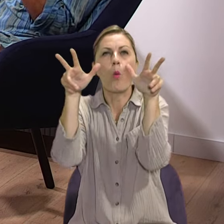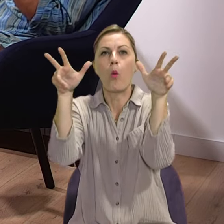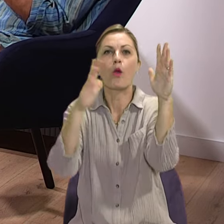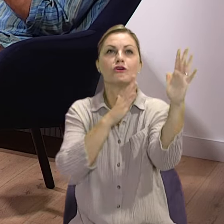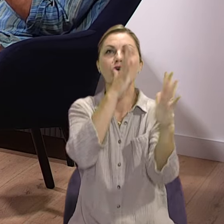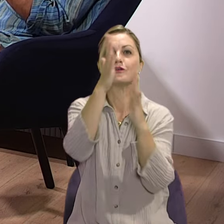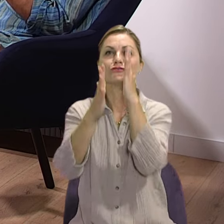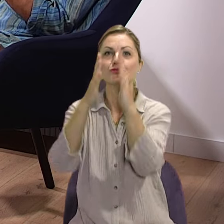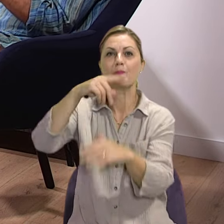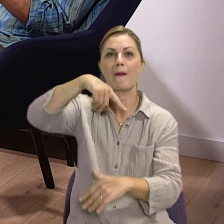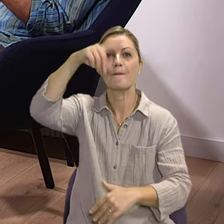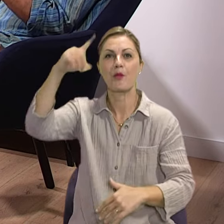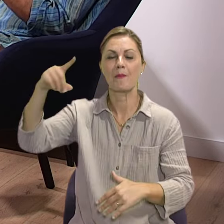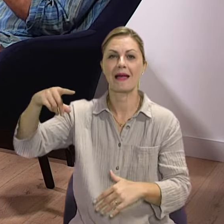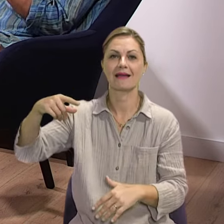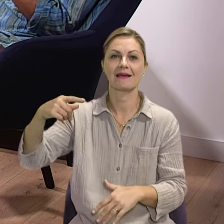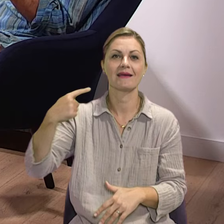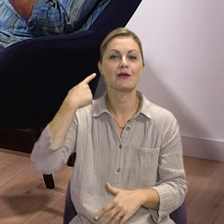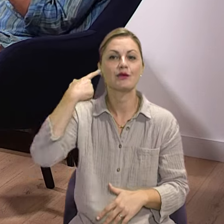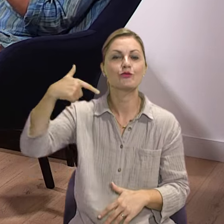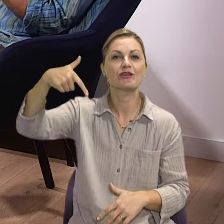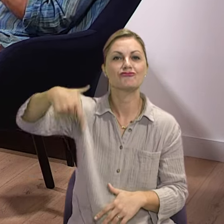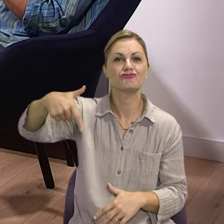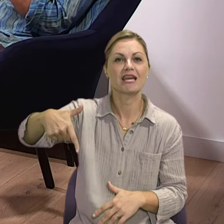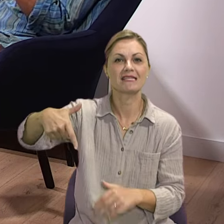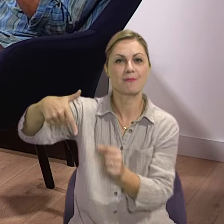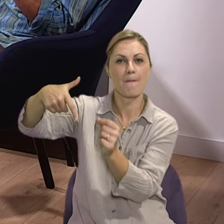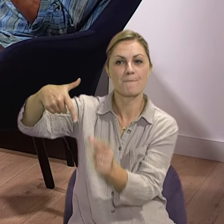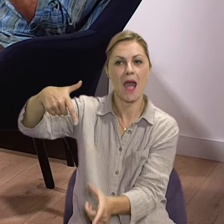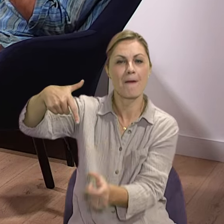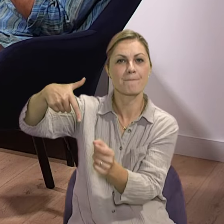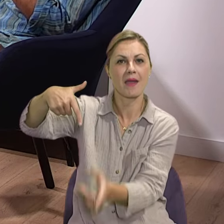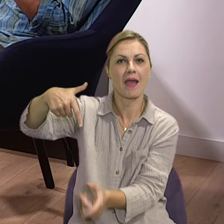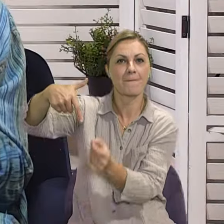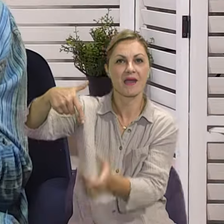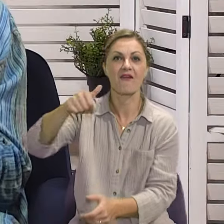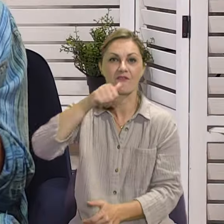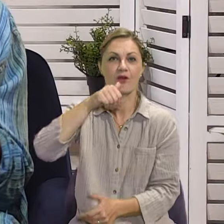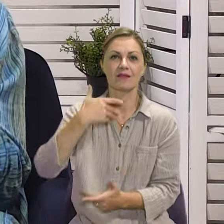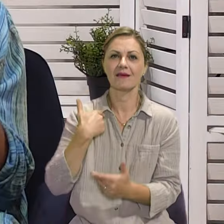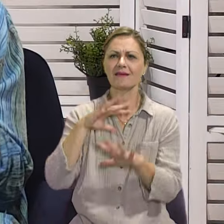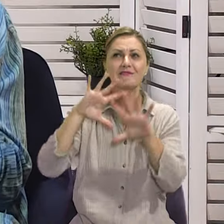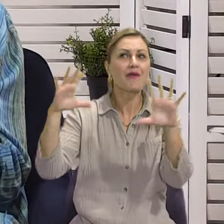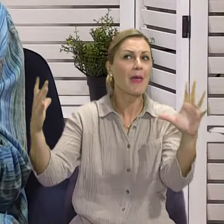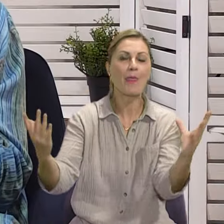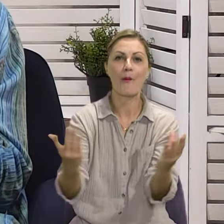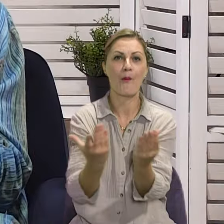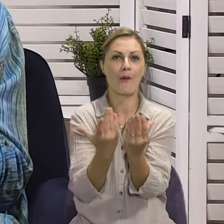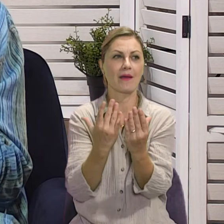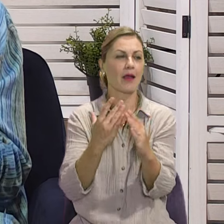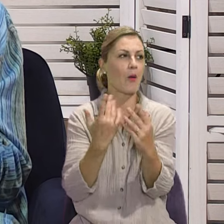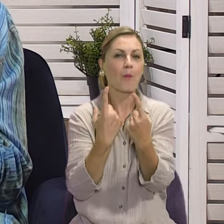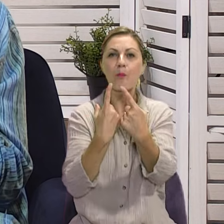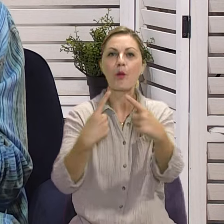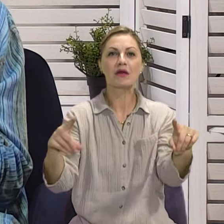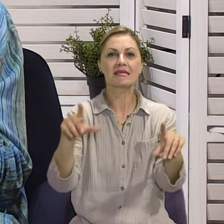jednoga proplanka, jedne česme, gdje je i šum vode, gdje su razni akustički fenomeni koje